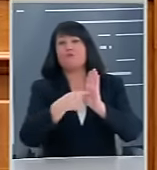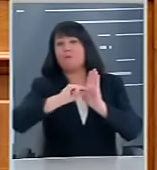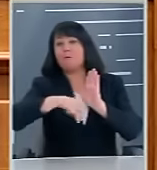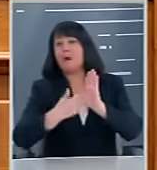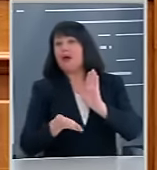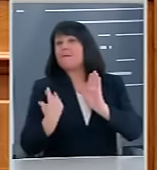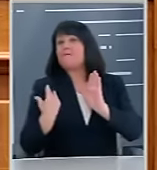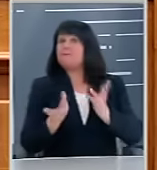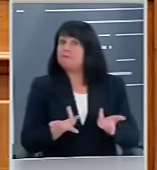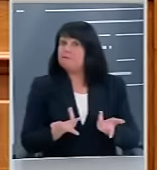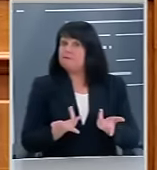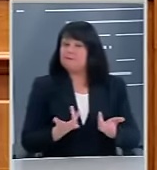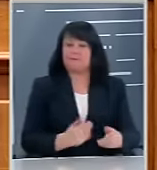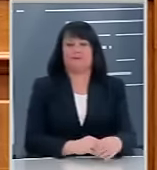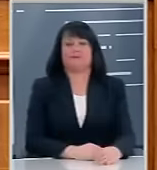υπογράψει.